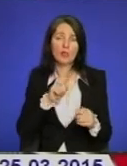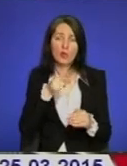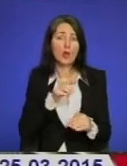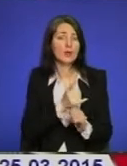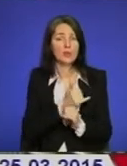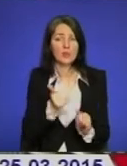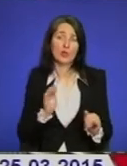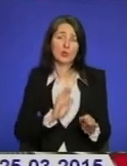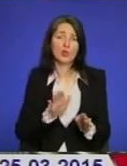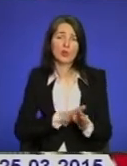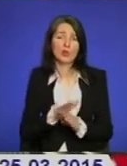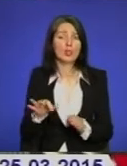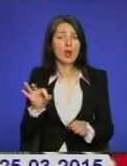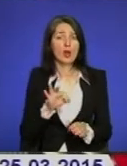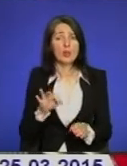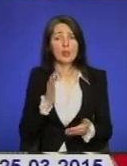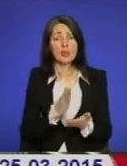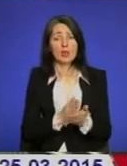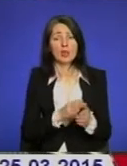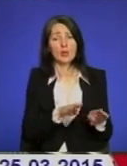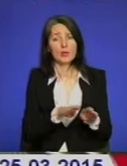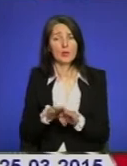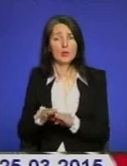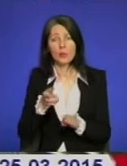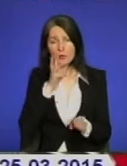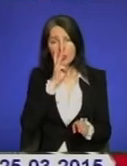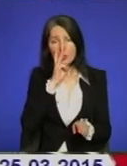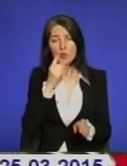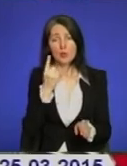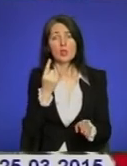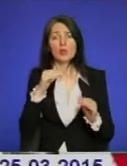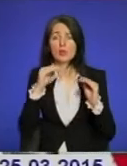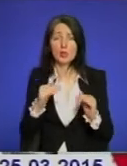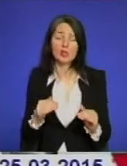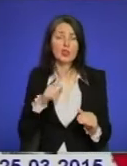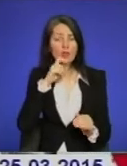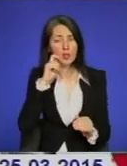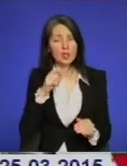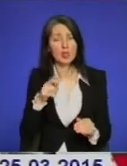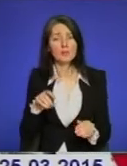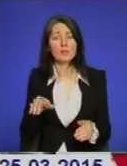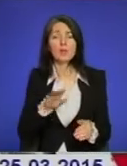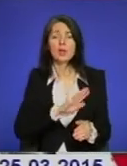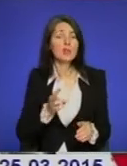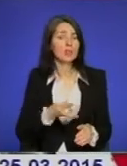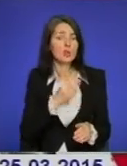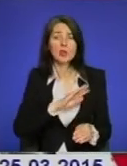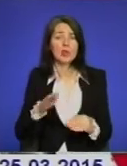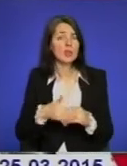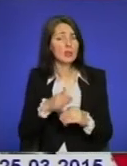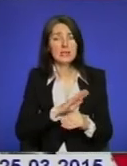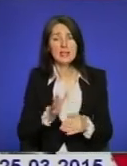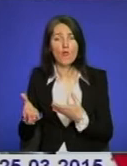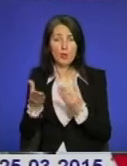можуть бути досягнути оскільки область є порівняння заробітної платини однією з найнижчих в Україні але ні з тимула ні санкції не